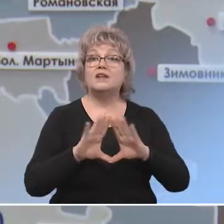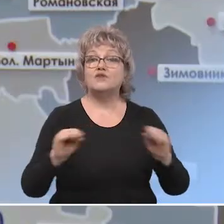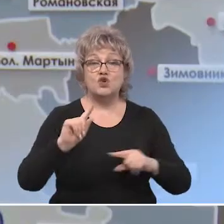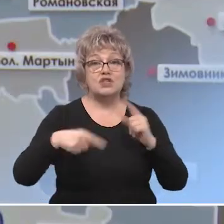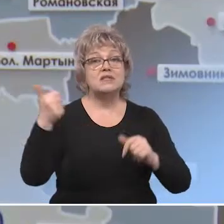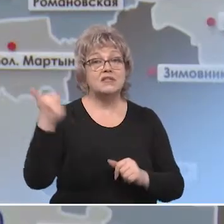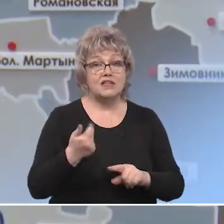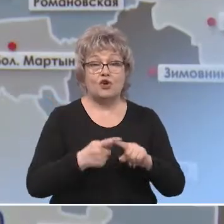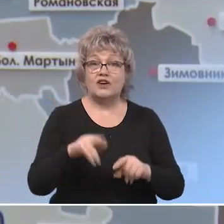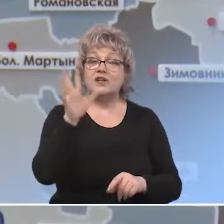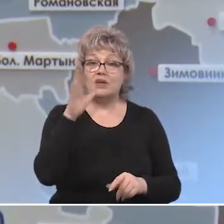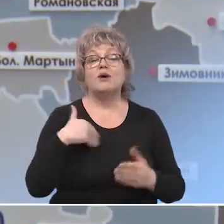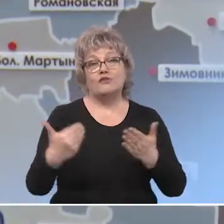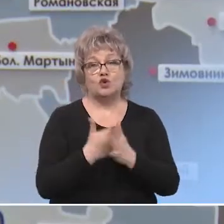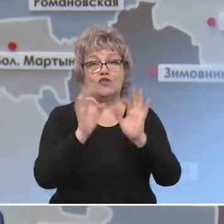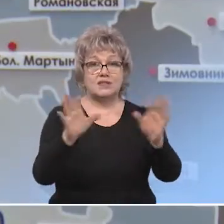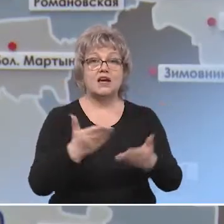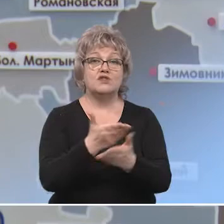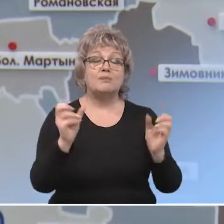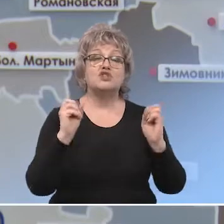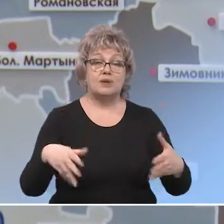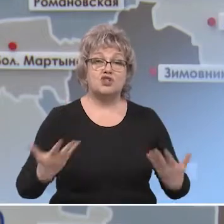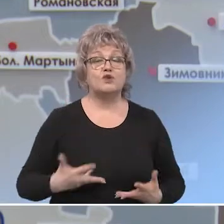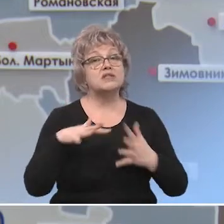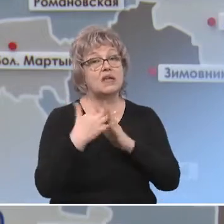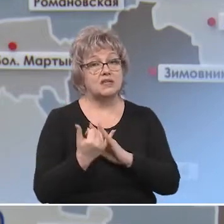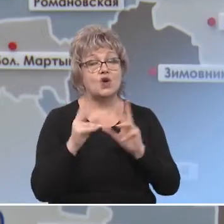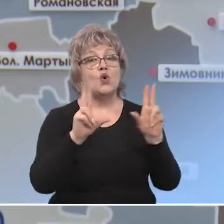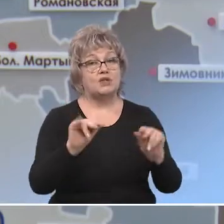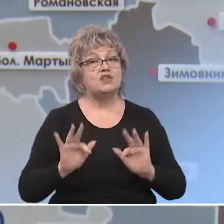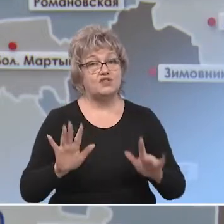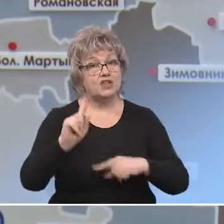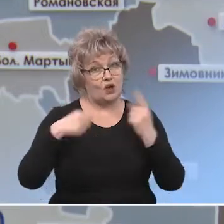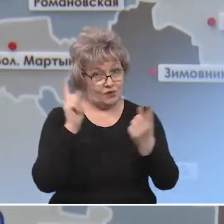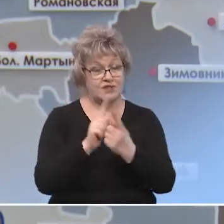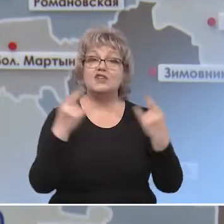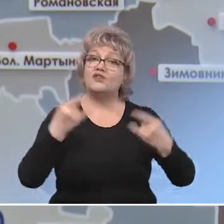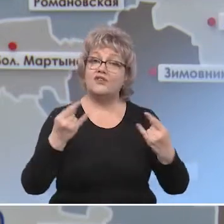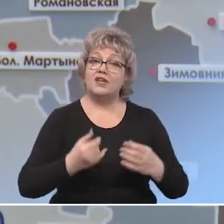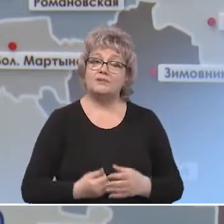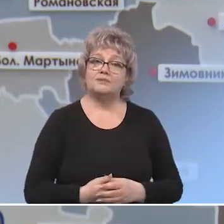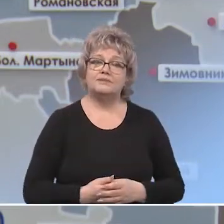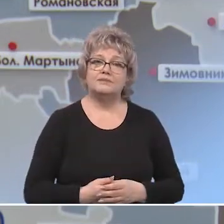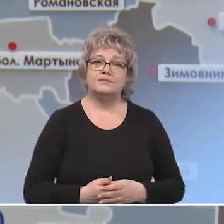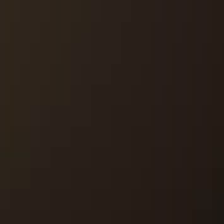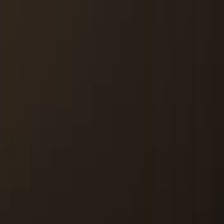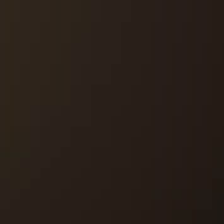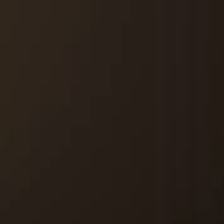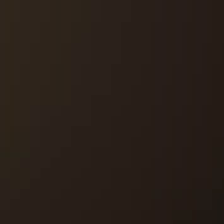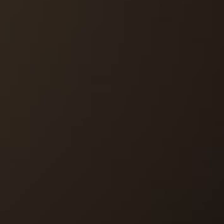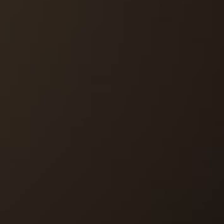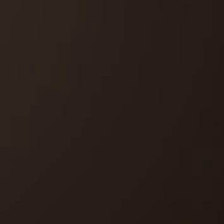На сегодня это все. Через неделю в это же время мы вновь расскажем вам, чем живет станица. Удачи в делах и до встречи в эфире.